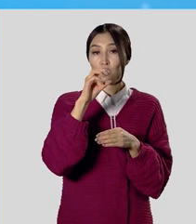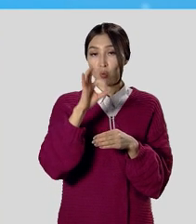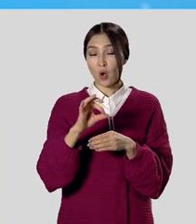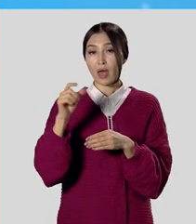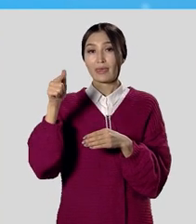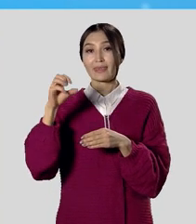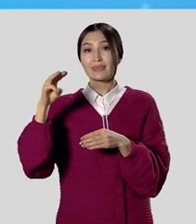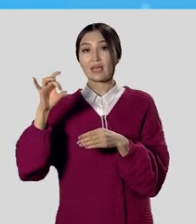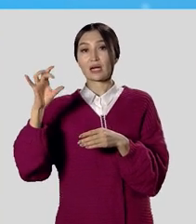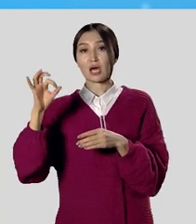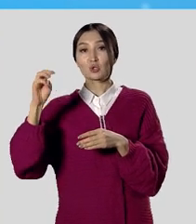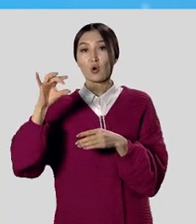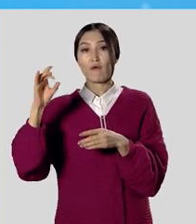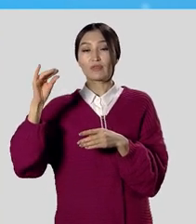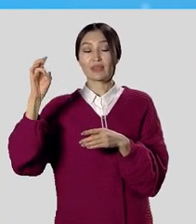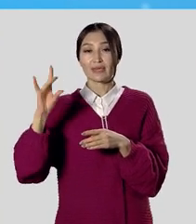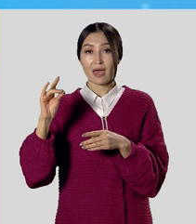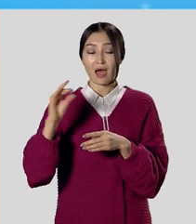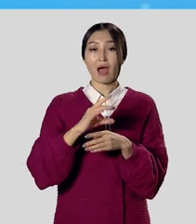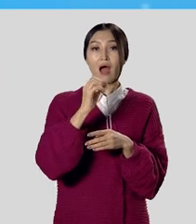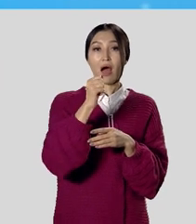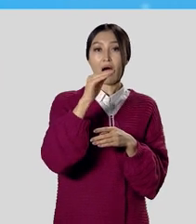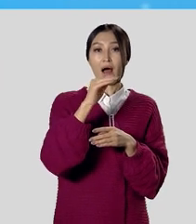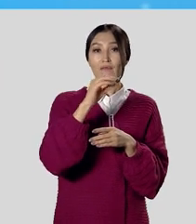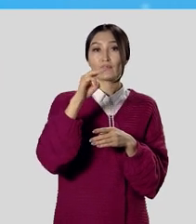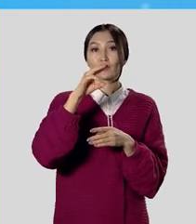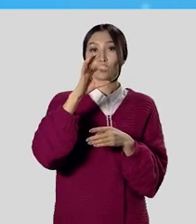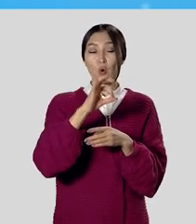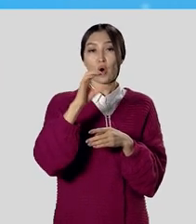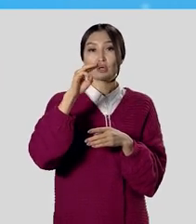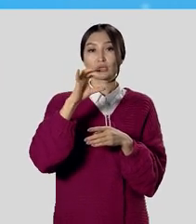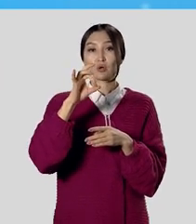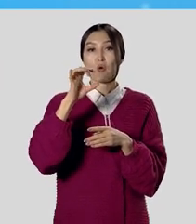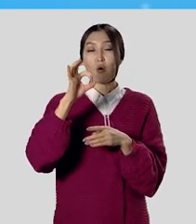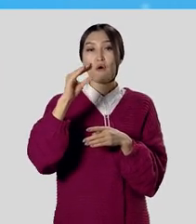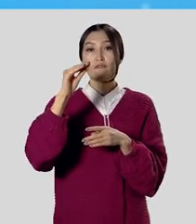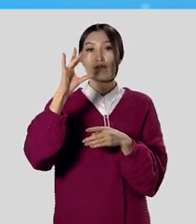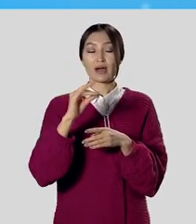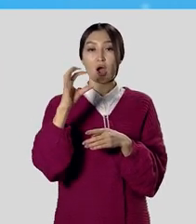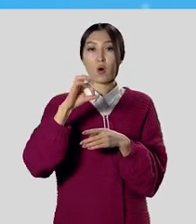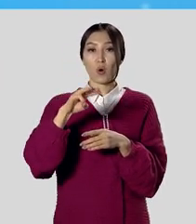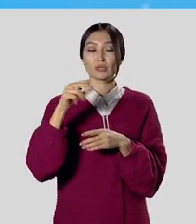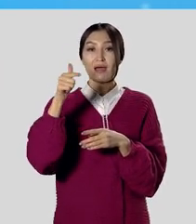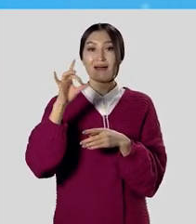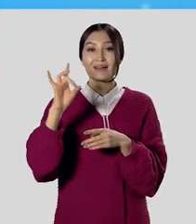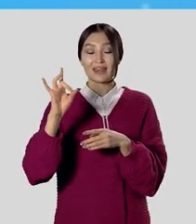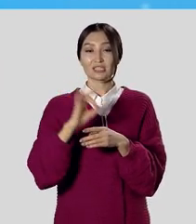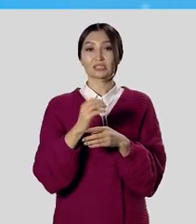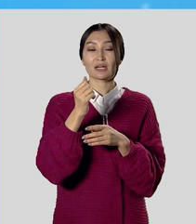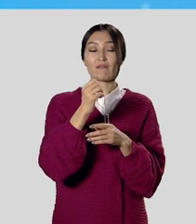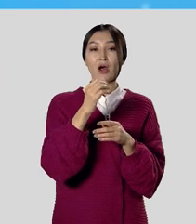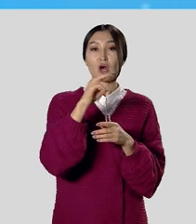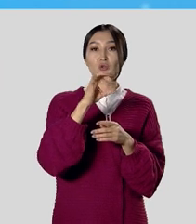гетеротрофные. Автотрофные организмы или автотрофы от греческого «аутос» – «сам»